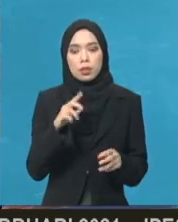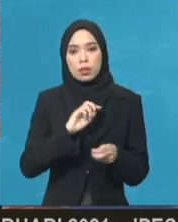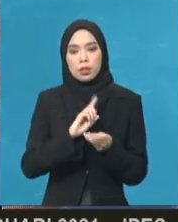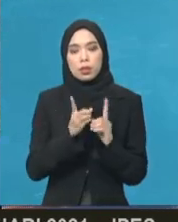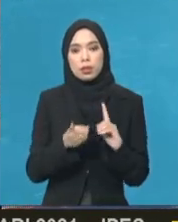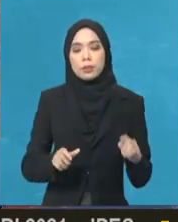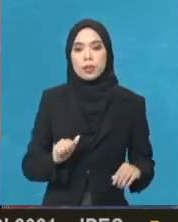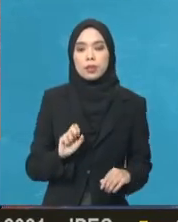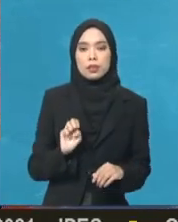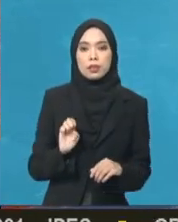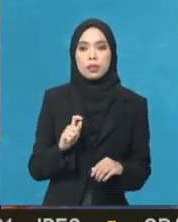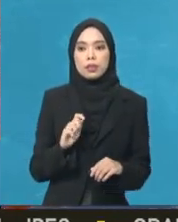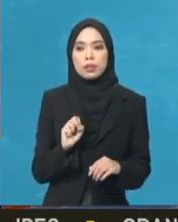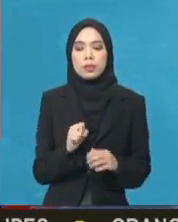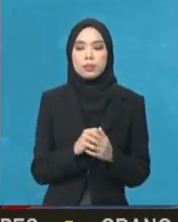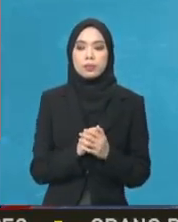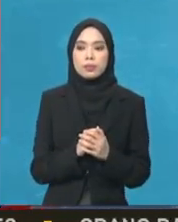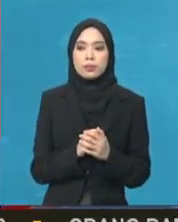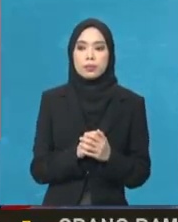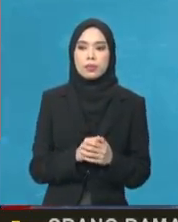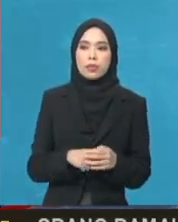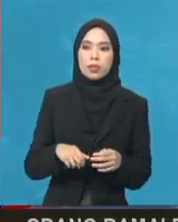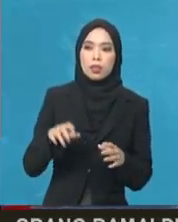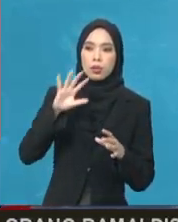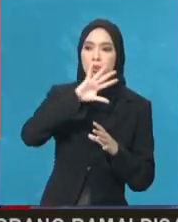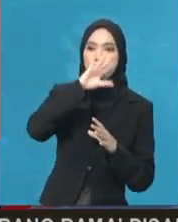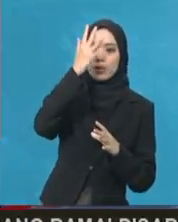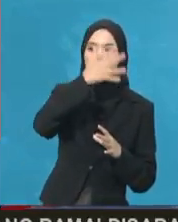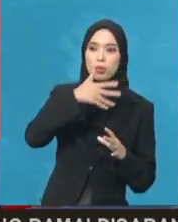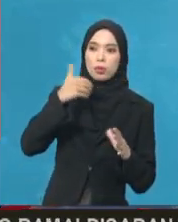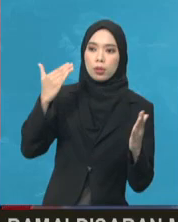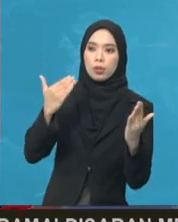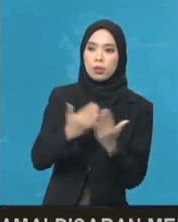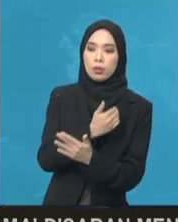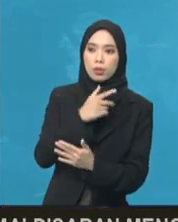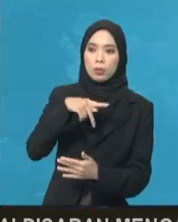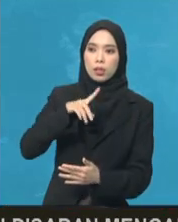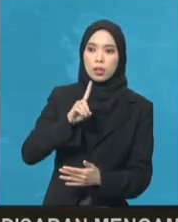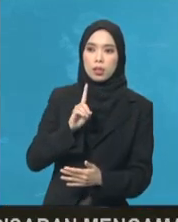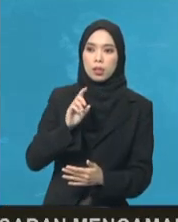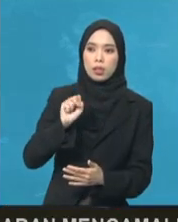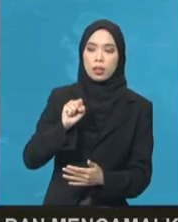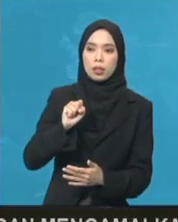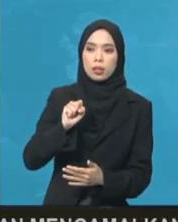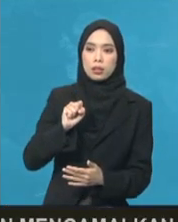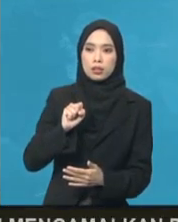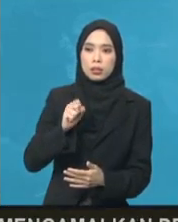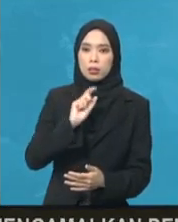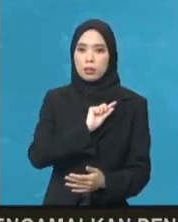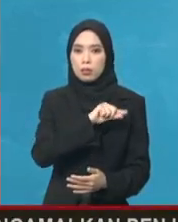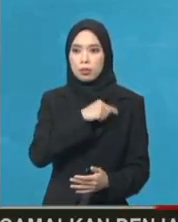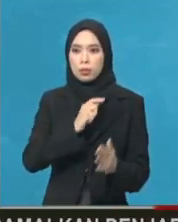logo dan pembungkusan PDS Bahru mencerminkan komitmen kukuhnya bagi menghasilkan produk berkualiti tinggi